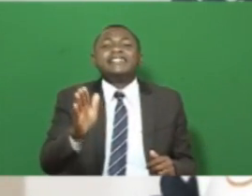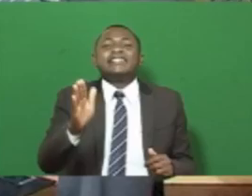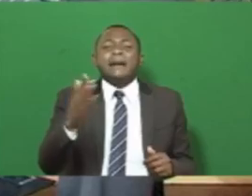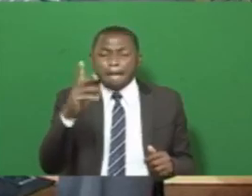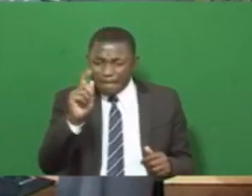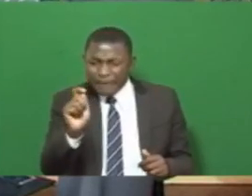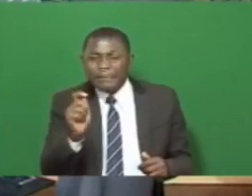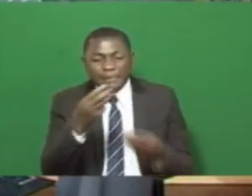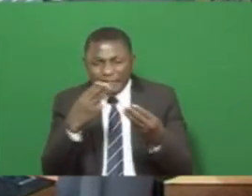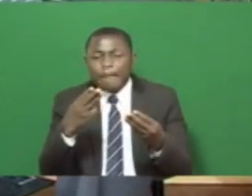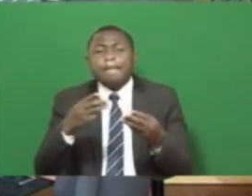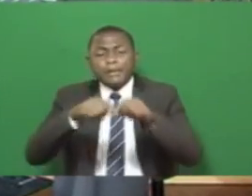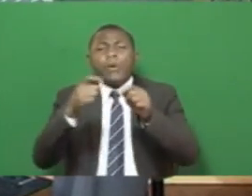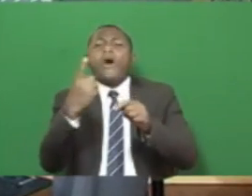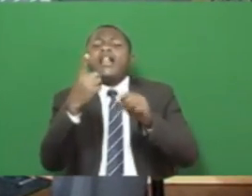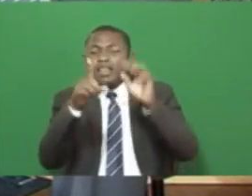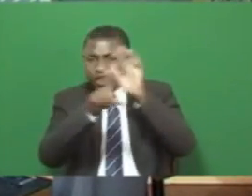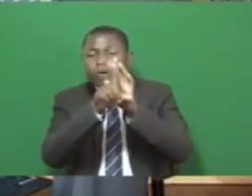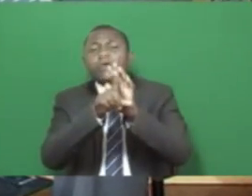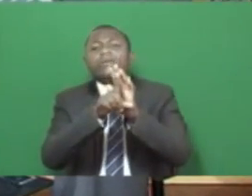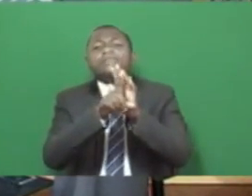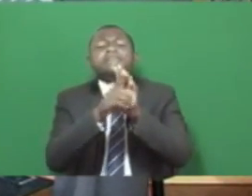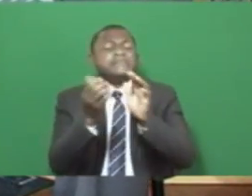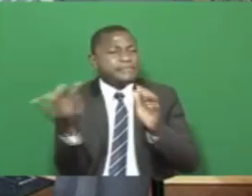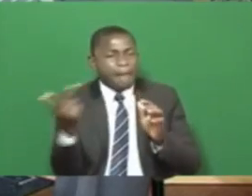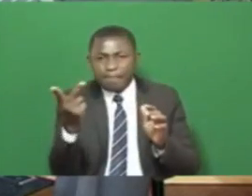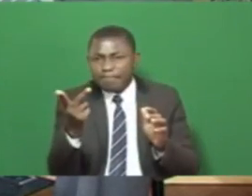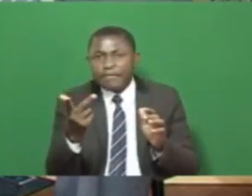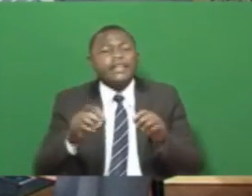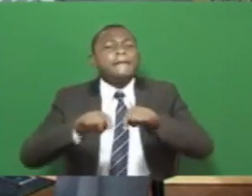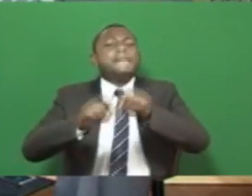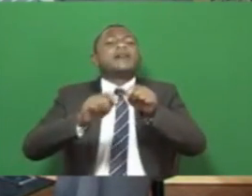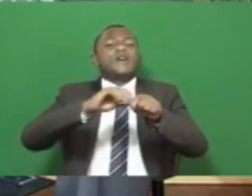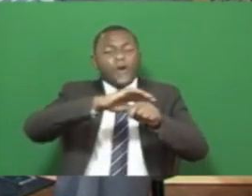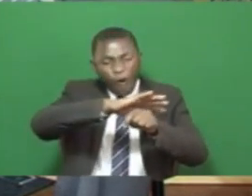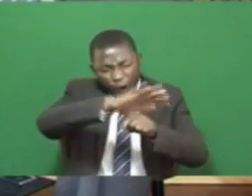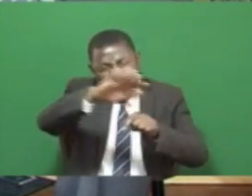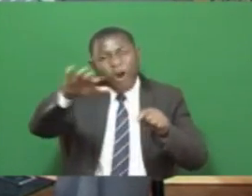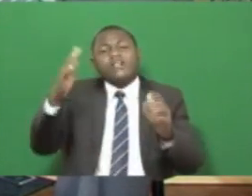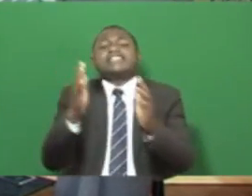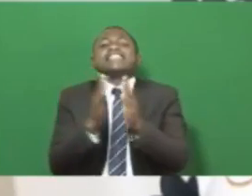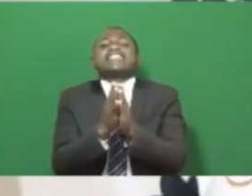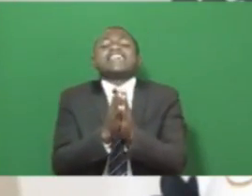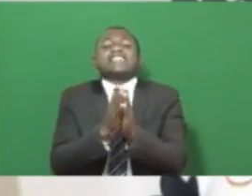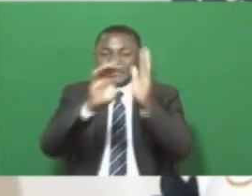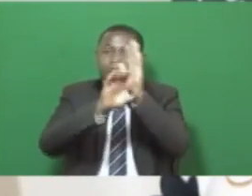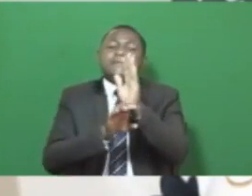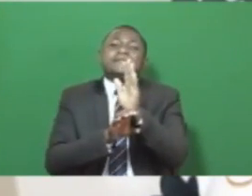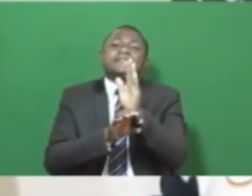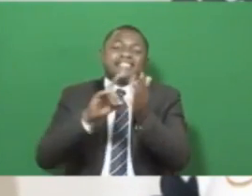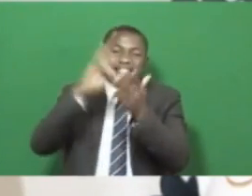basa achingotendera pamutemo 1 chete anotoziva kuti 1 iwoyo ukachikorwa